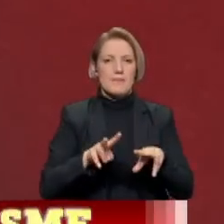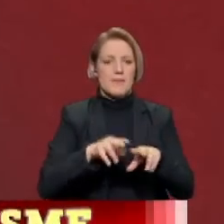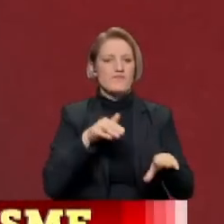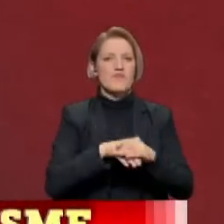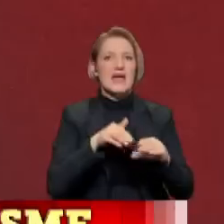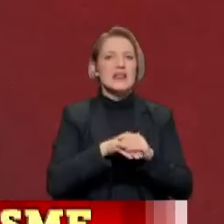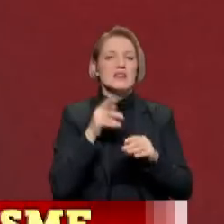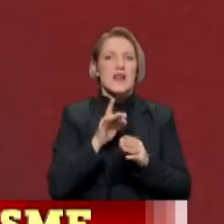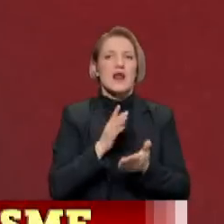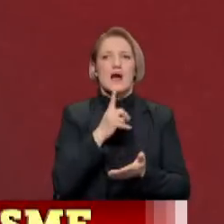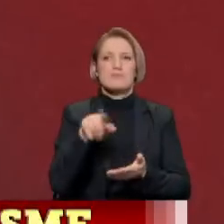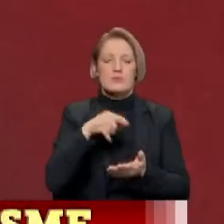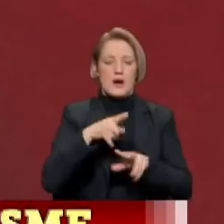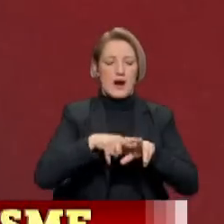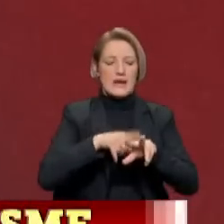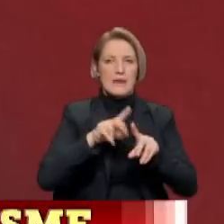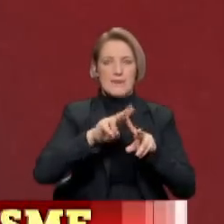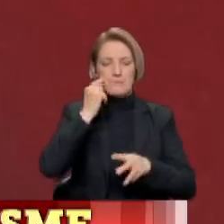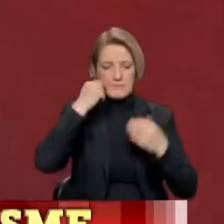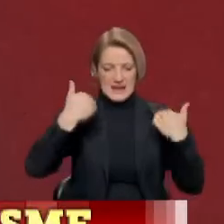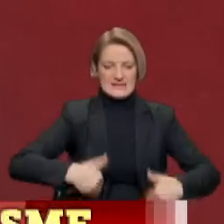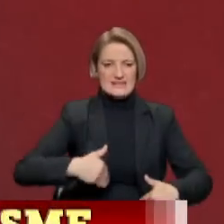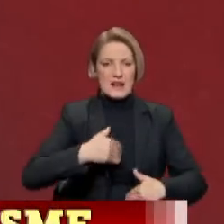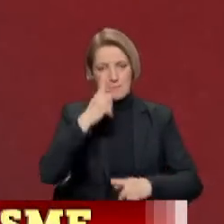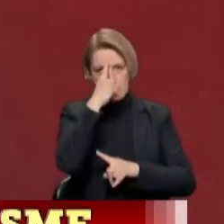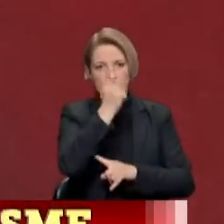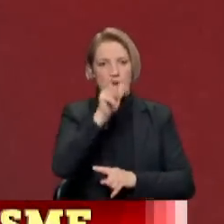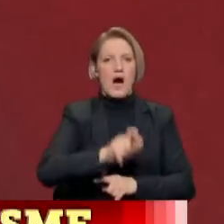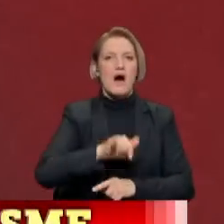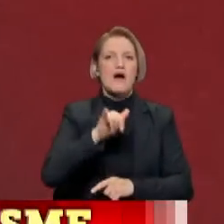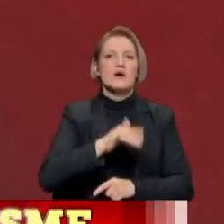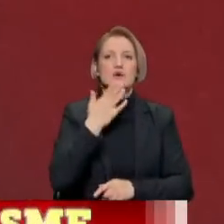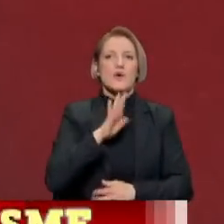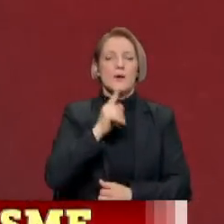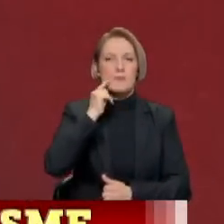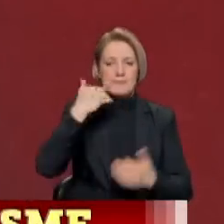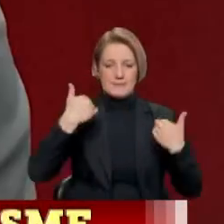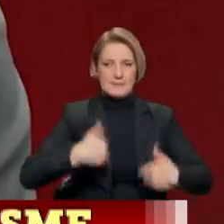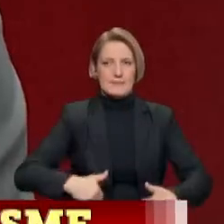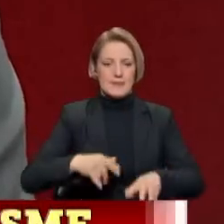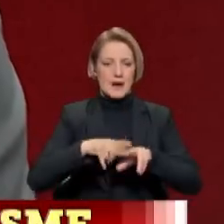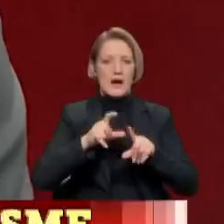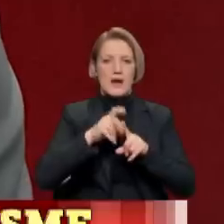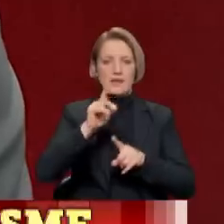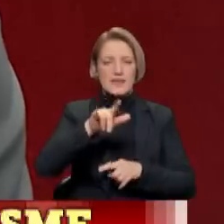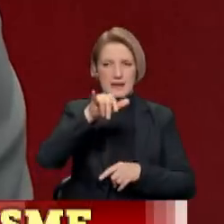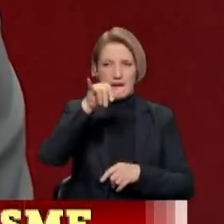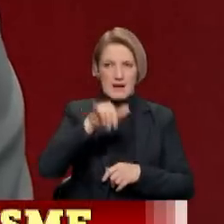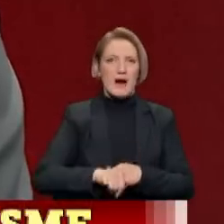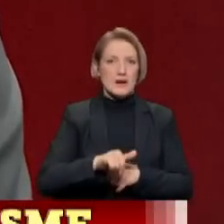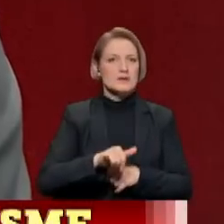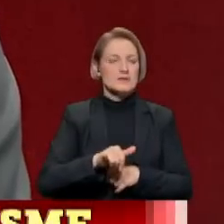vekillikleri düştü. Burada AYM'ye bireysel bir başvuru hakkı da yok mu? Yani böyle bir süreçte bireysel adil yargılanma hakkı ihlal